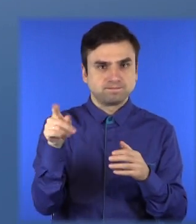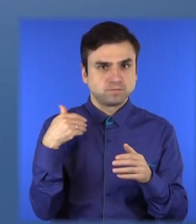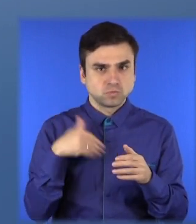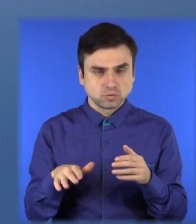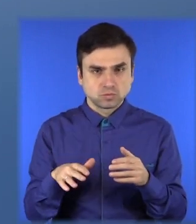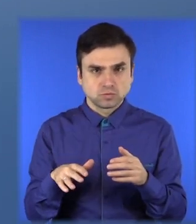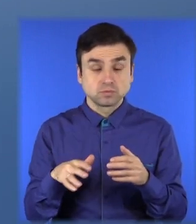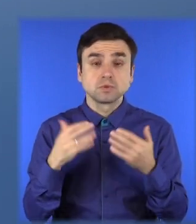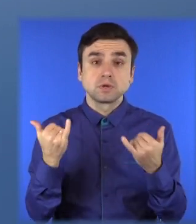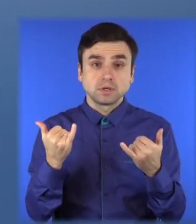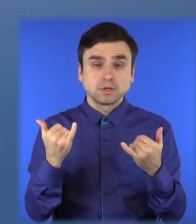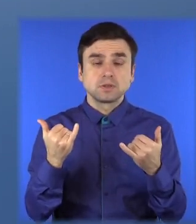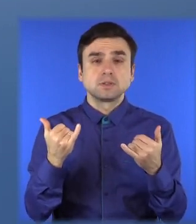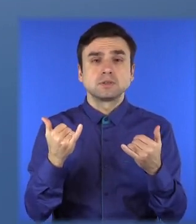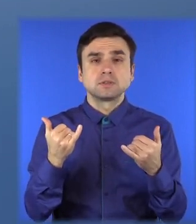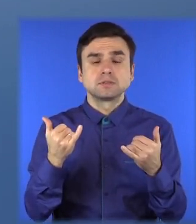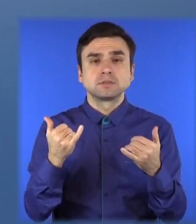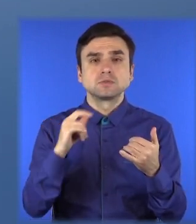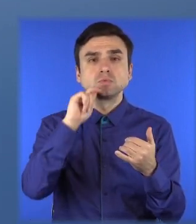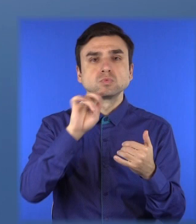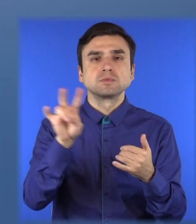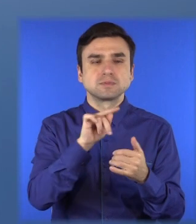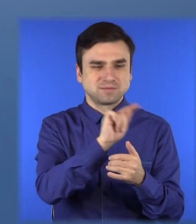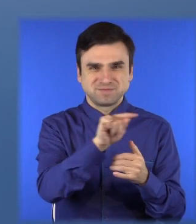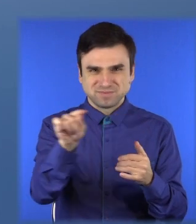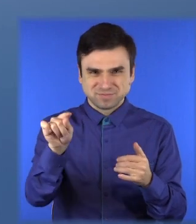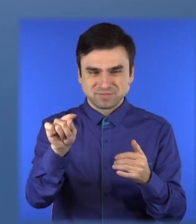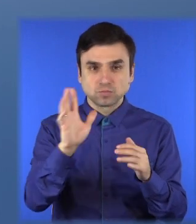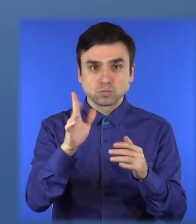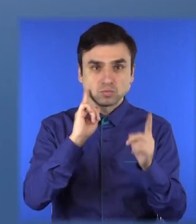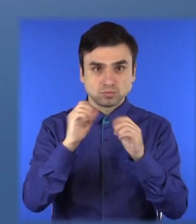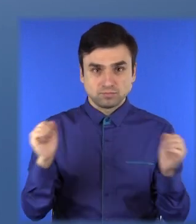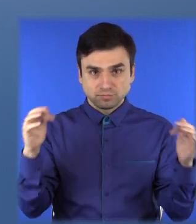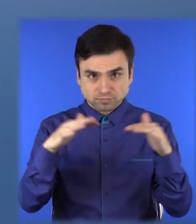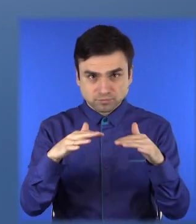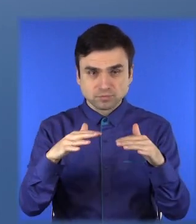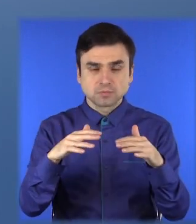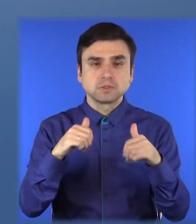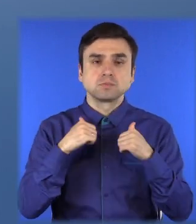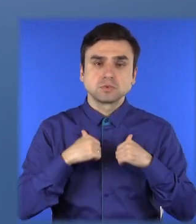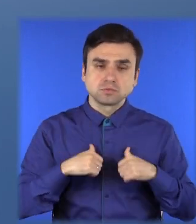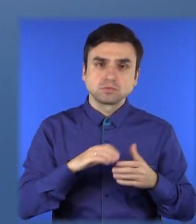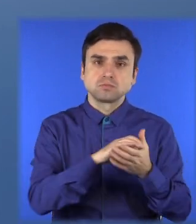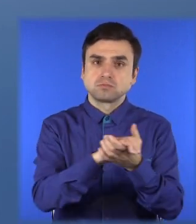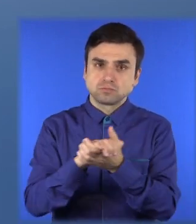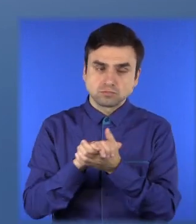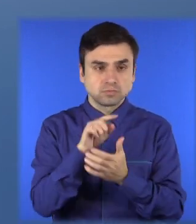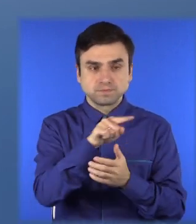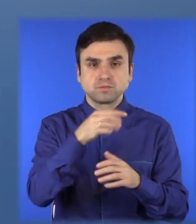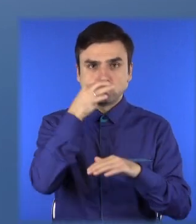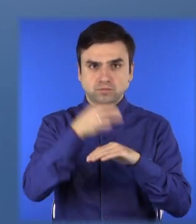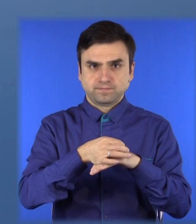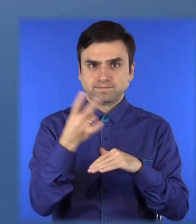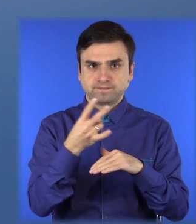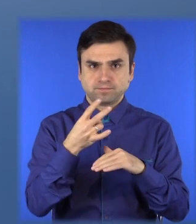А тепер колосальна відповідальність лягає на ієрархів українських церков. Для того, щоб в мирі,